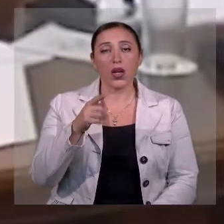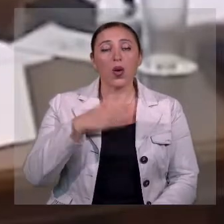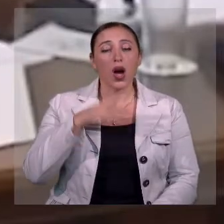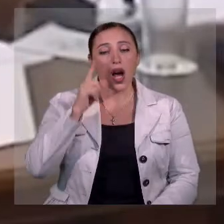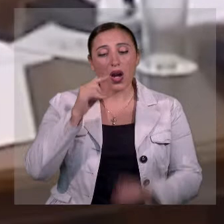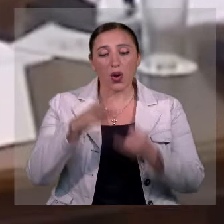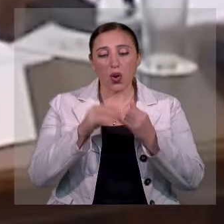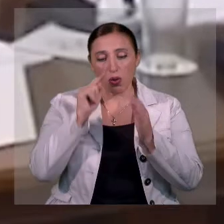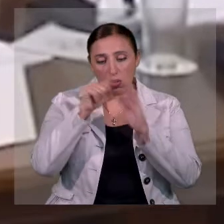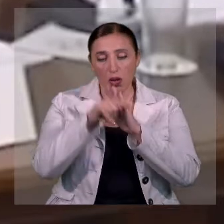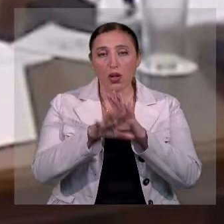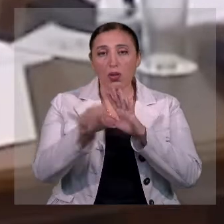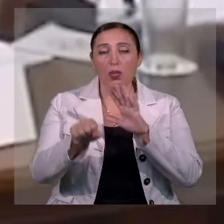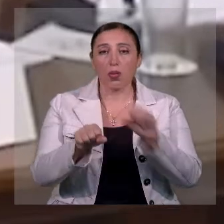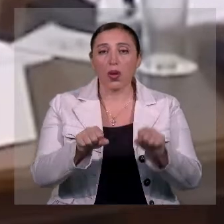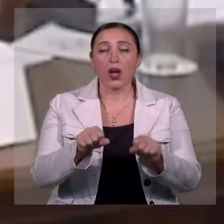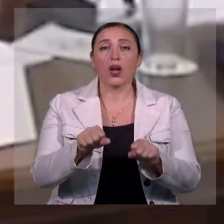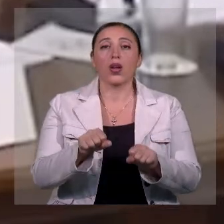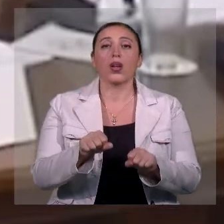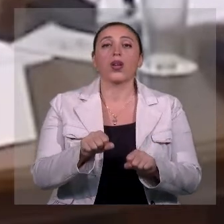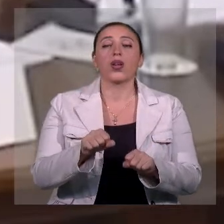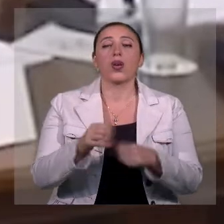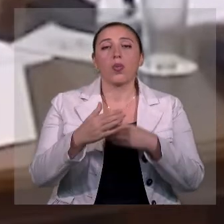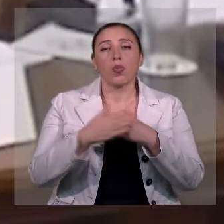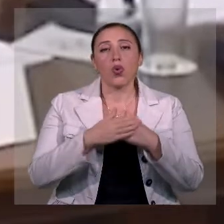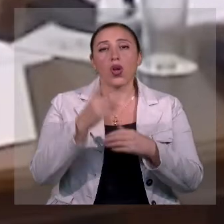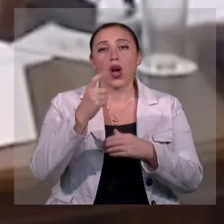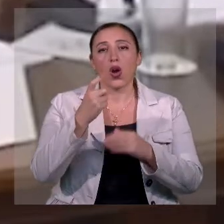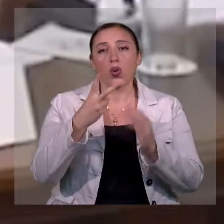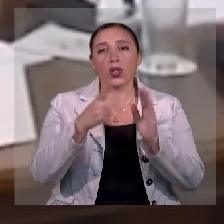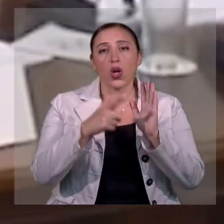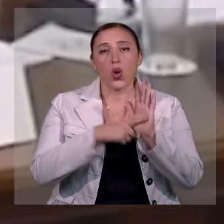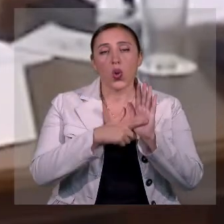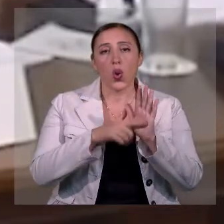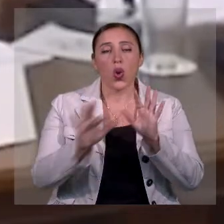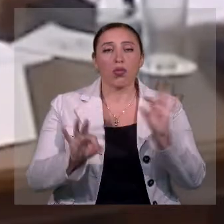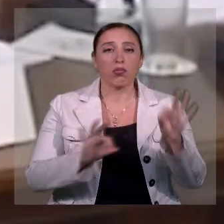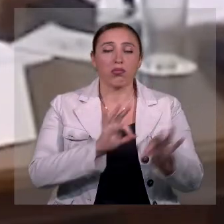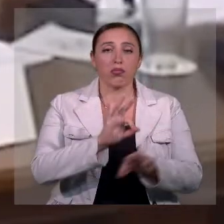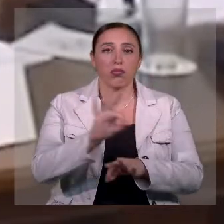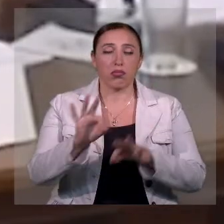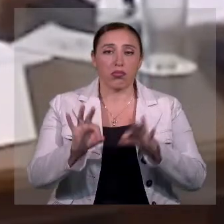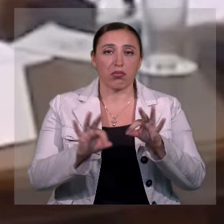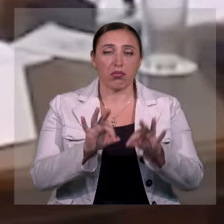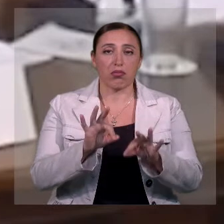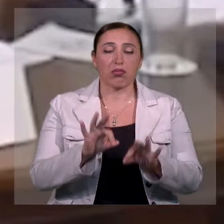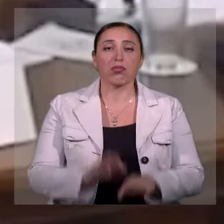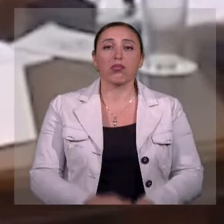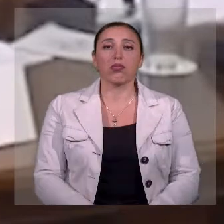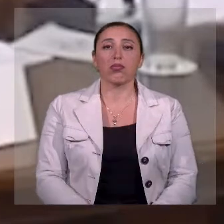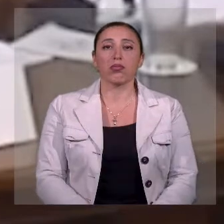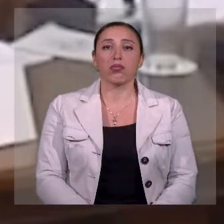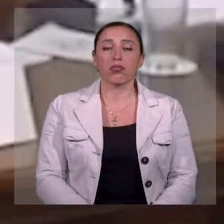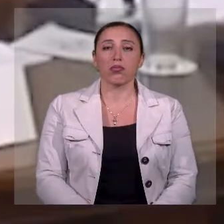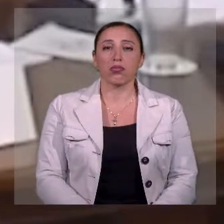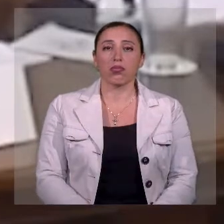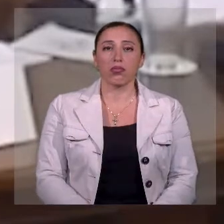վերահսկողության տակ է վերցրել Հայաստանի Հանրապետության մոտ 127 քառակուսի կիլոմետր սահմանամերձ տարածք։